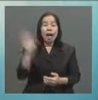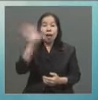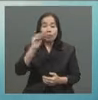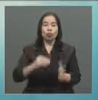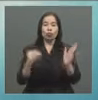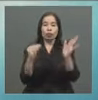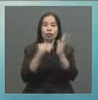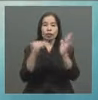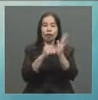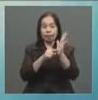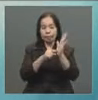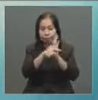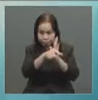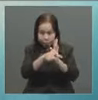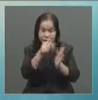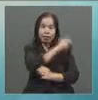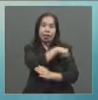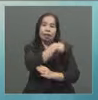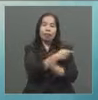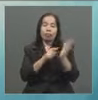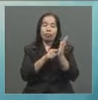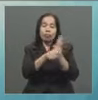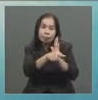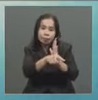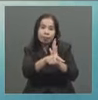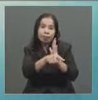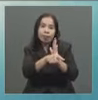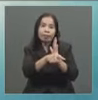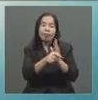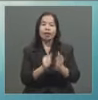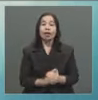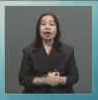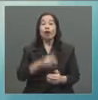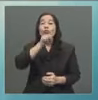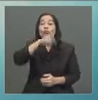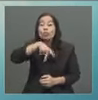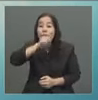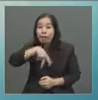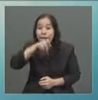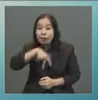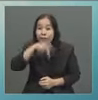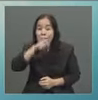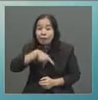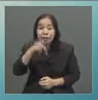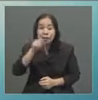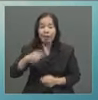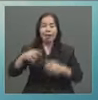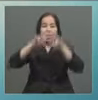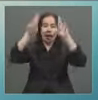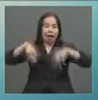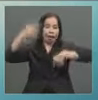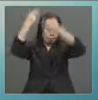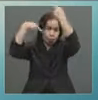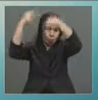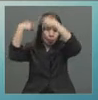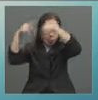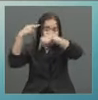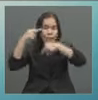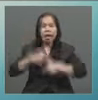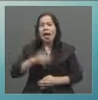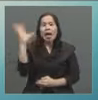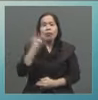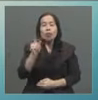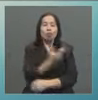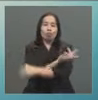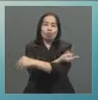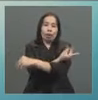ม.เป็นบุคลากรทางการแพทย์นะครับสุพรรณบุรีนะครับอันนี้ร้านเสริมสวยสัมผัสจากที่